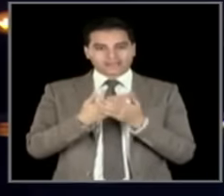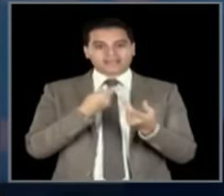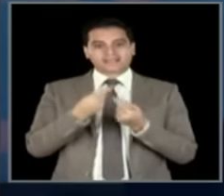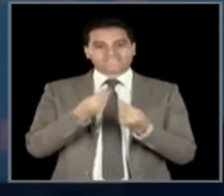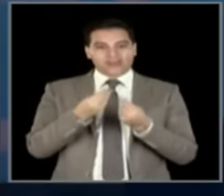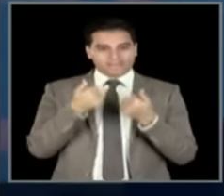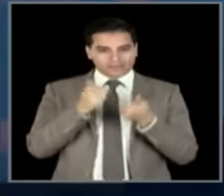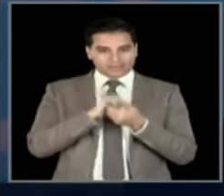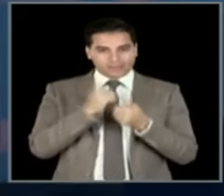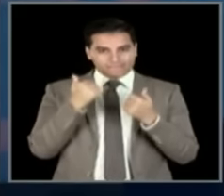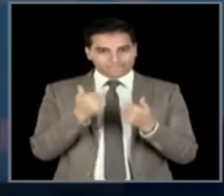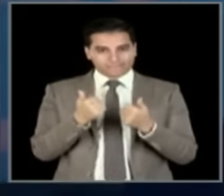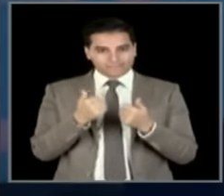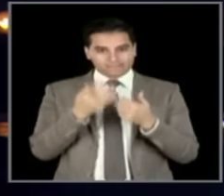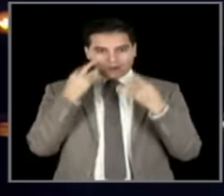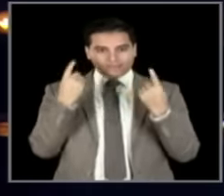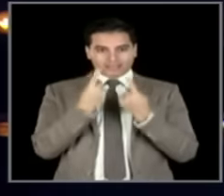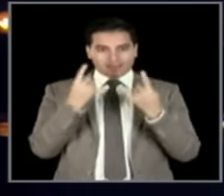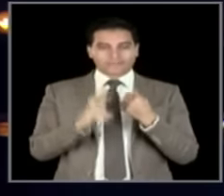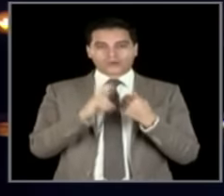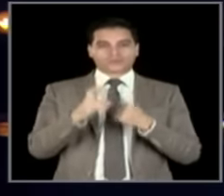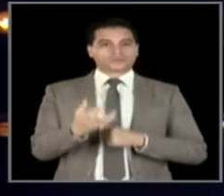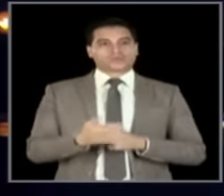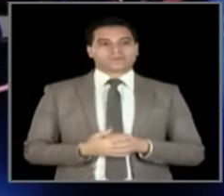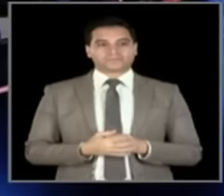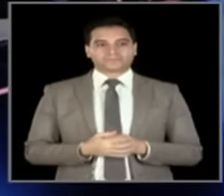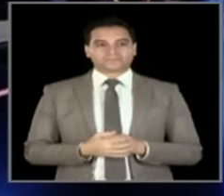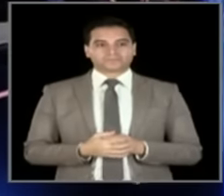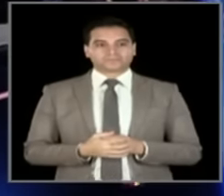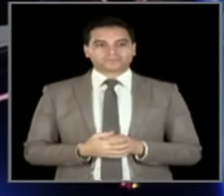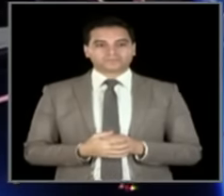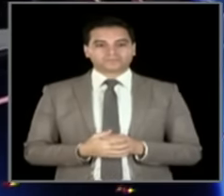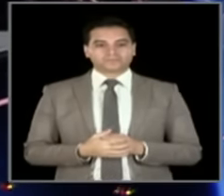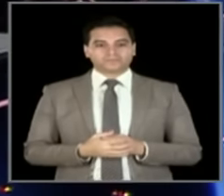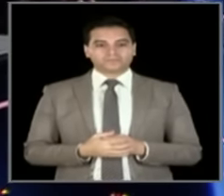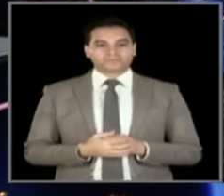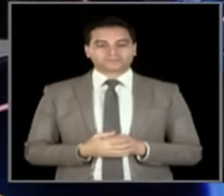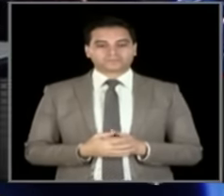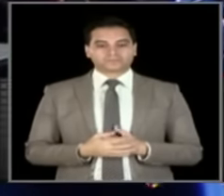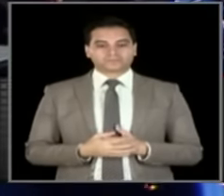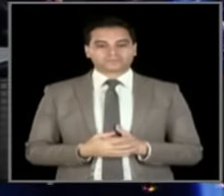نتفاهم، فاهمة؟ معلومات عامة. والسؤال هو: